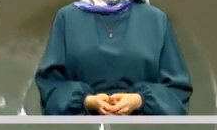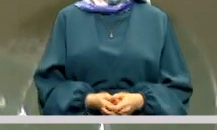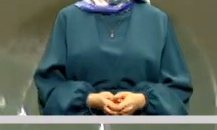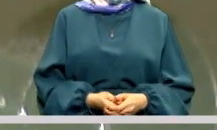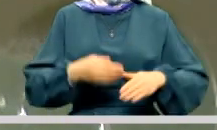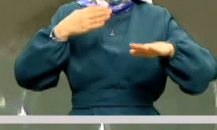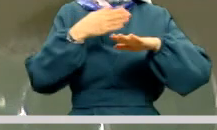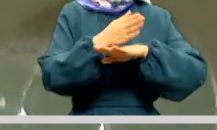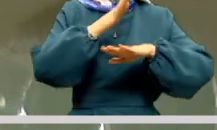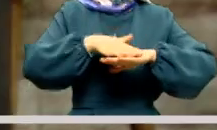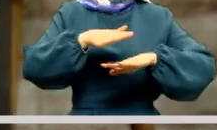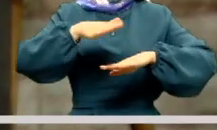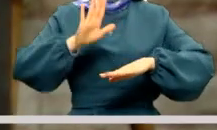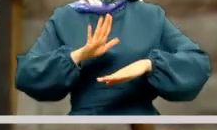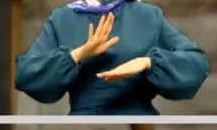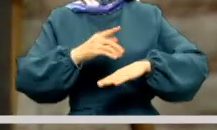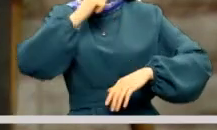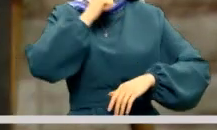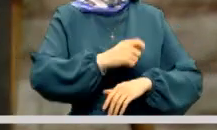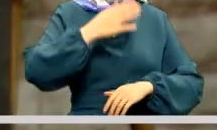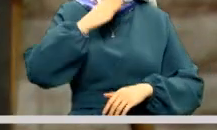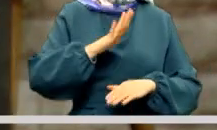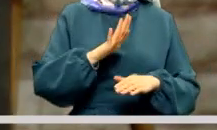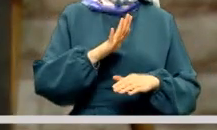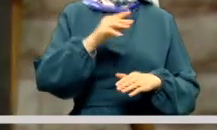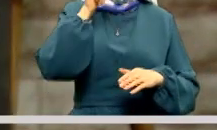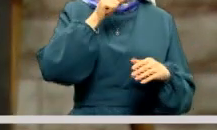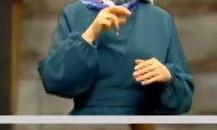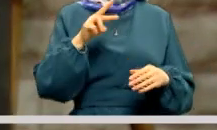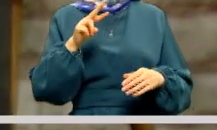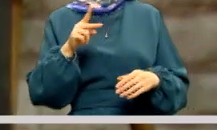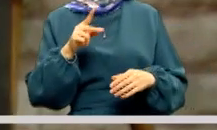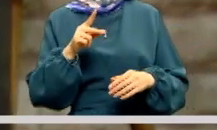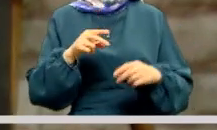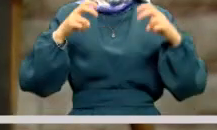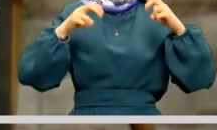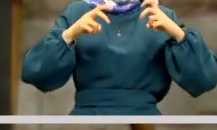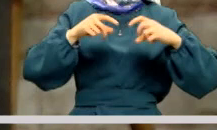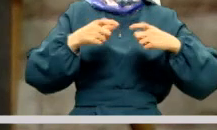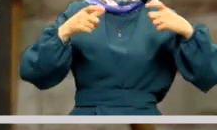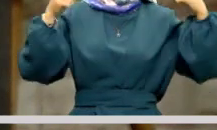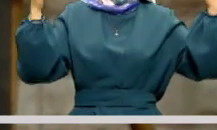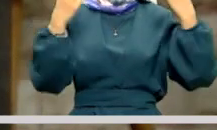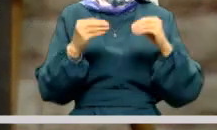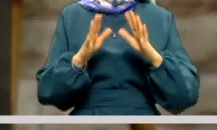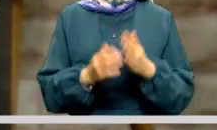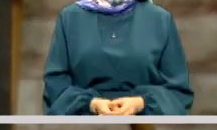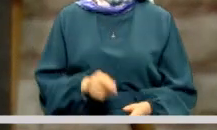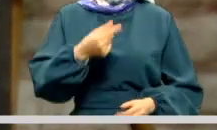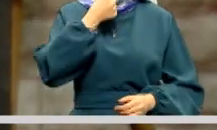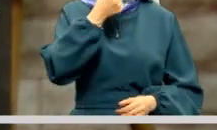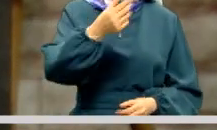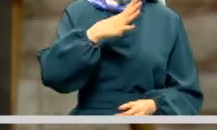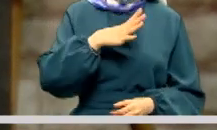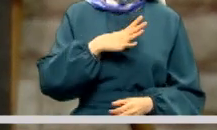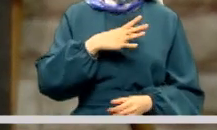manasıyla işini yerine getirmiyorsa sözünde durmuyorsa vesaire gibi hususlarla bunu genişletebiliriz orada bize ciddi bir uyarı